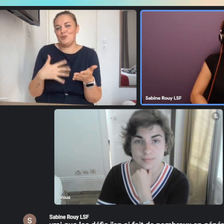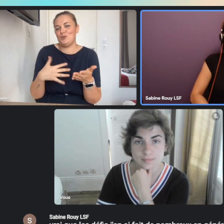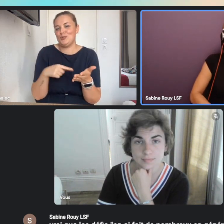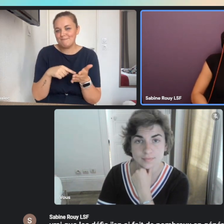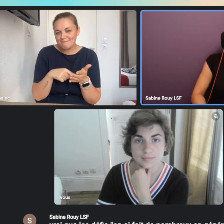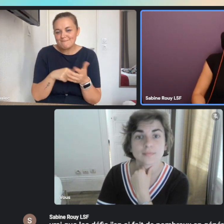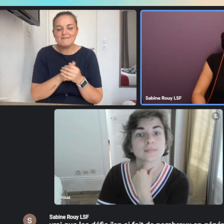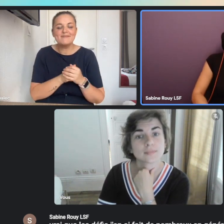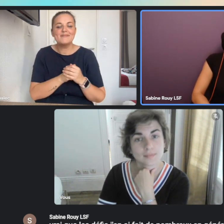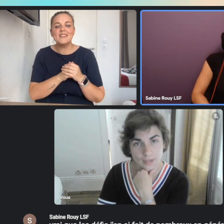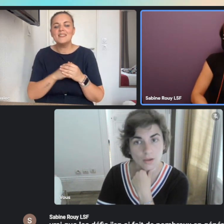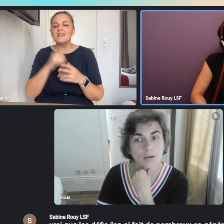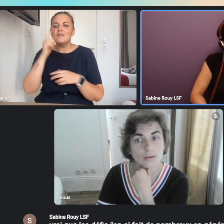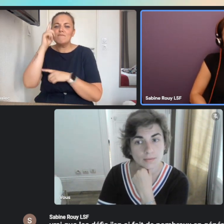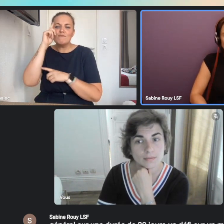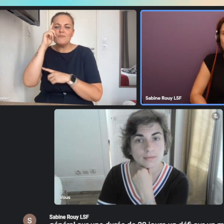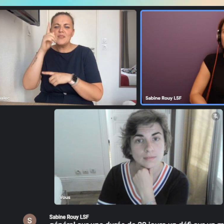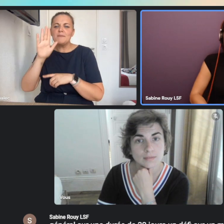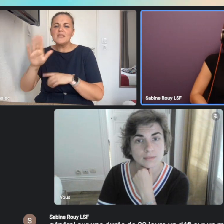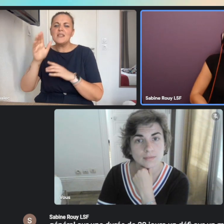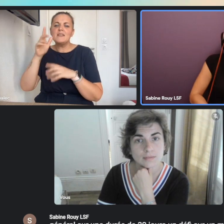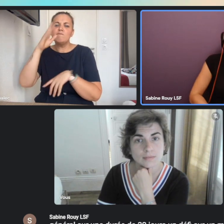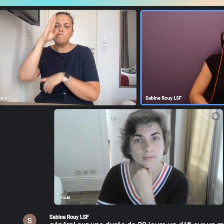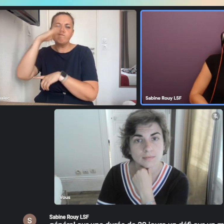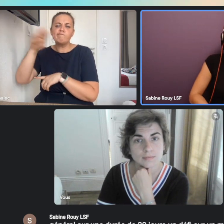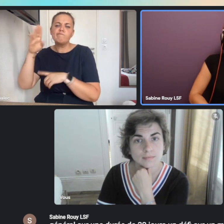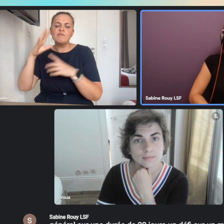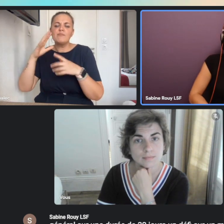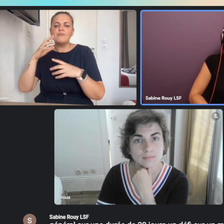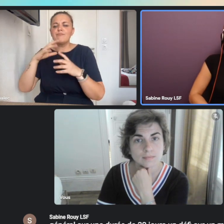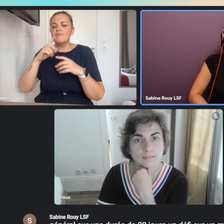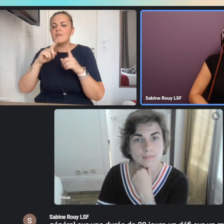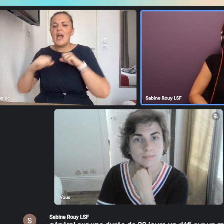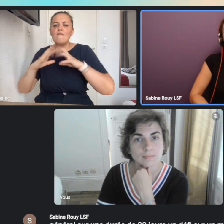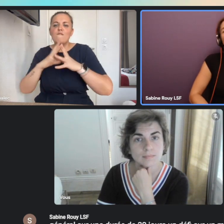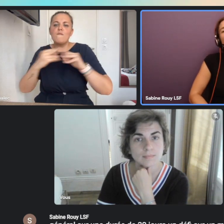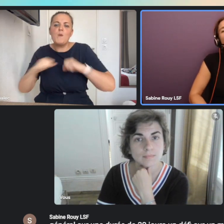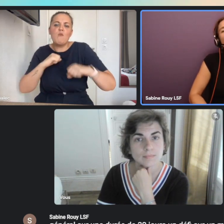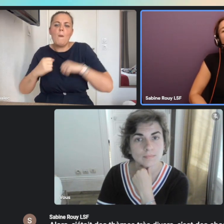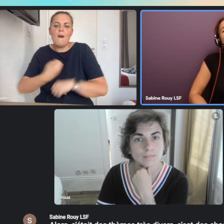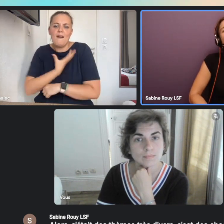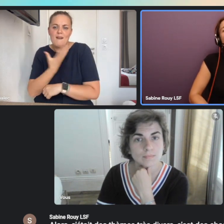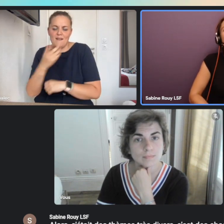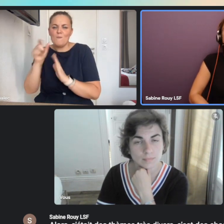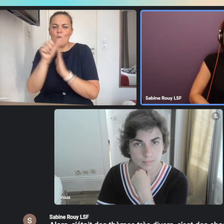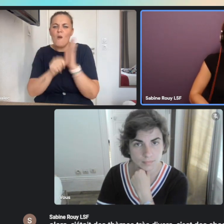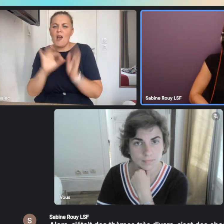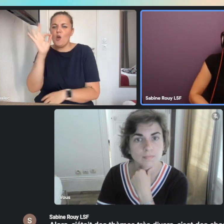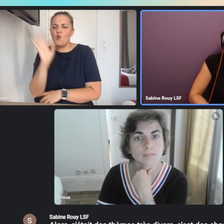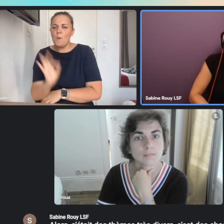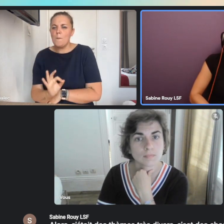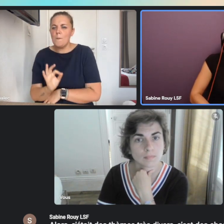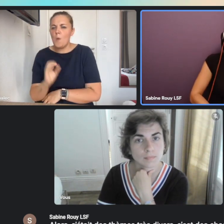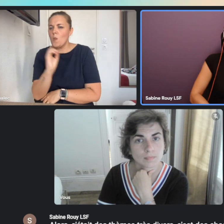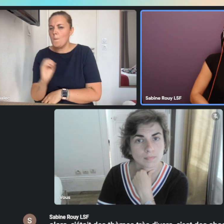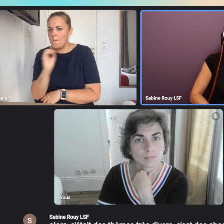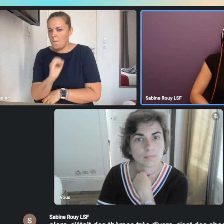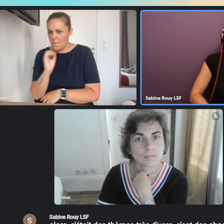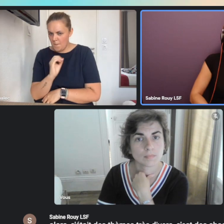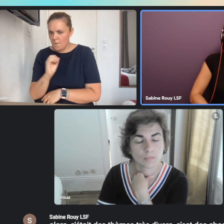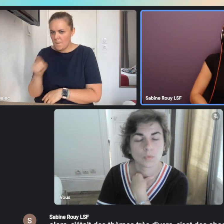dessin, pour moi qui était plus, voilà, plus marquant. Parce que justement, il y a un mouvement d'art,